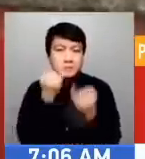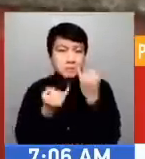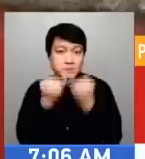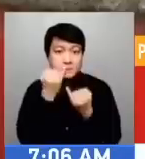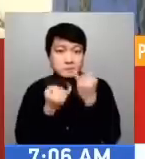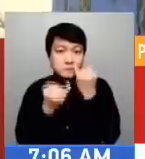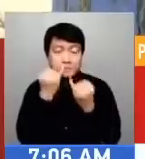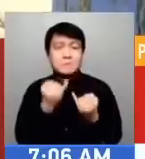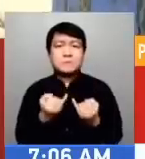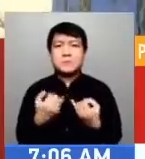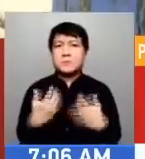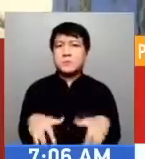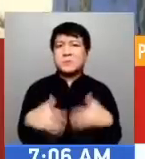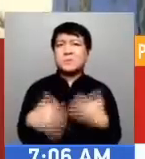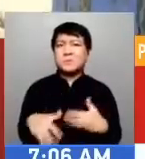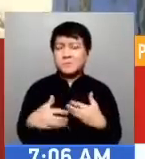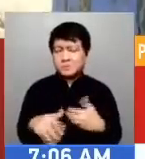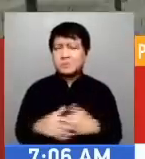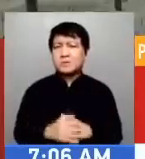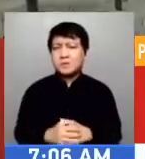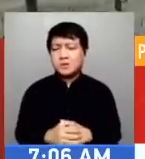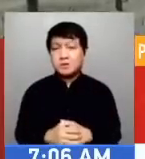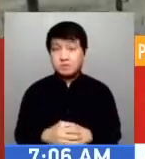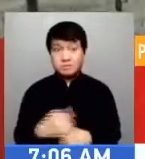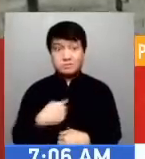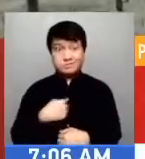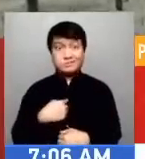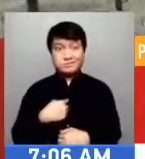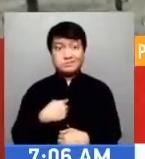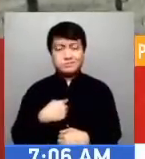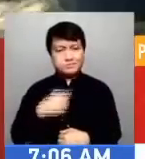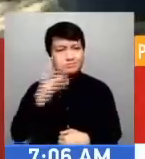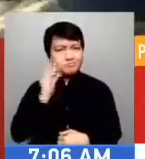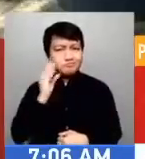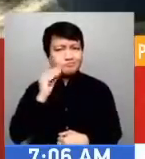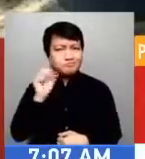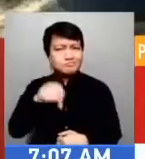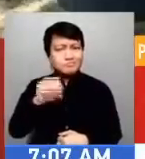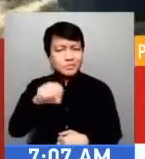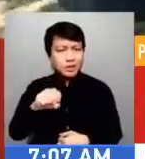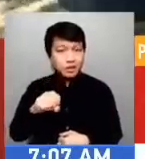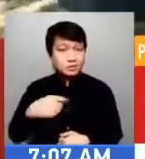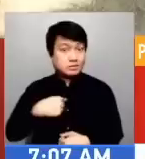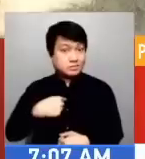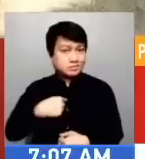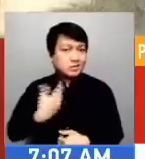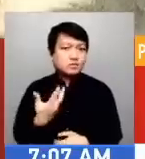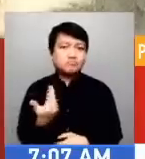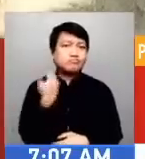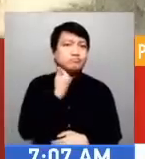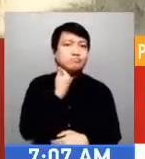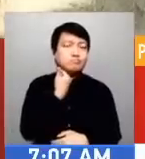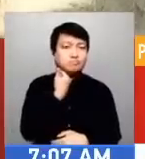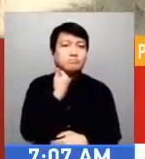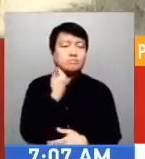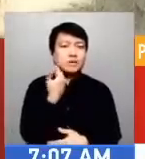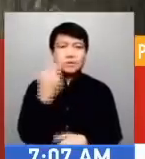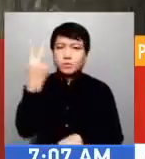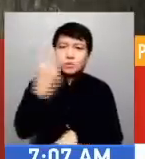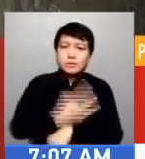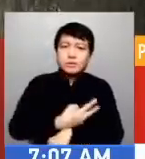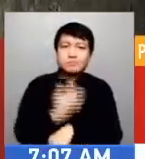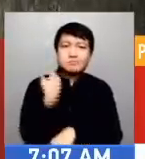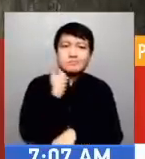kagrabe yung nararamdaman. Ako kasi mismo, naramdaman ko kasi nagkalagnat ako. Uh-huh. For 2 days dahil